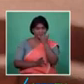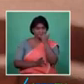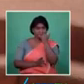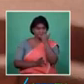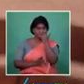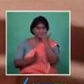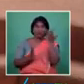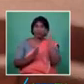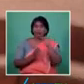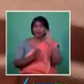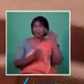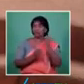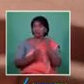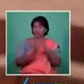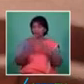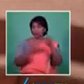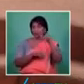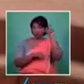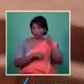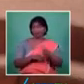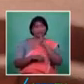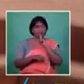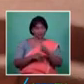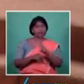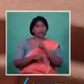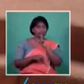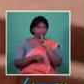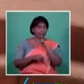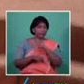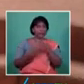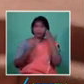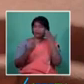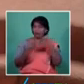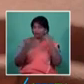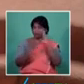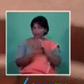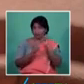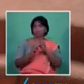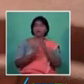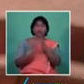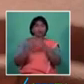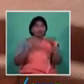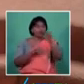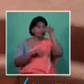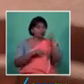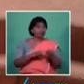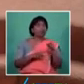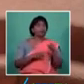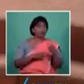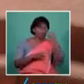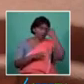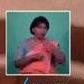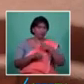මීට අමතරව විශේෂ කාර්ය බලකායේ උසස් නිලධාරීකයයි පැවසු බව සඳහන් කර මේ ප්‍රවෘත්තිය පළ කර තිබේ. එම උසස් නිලධාරියා